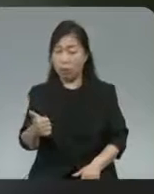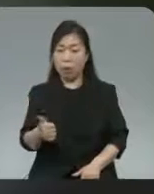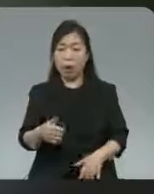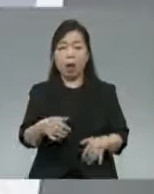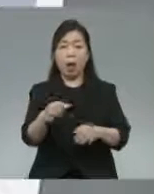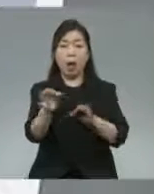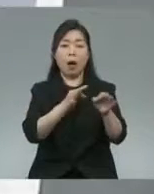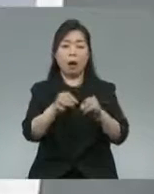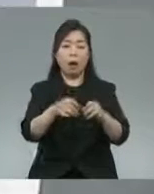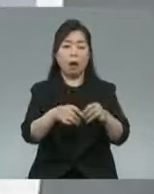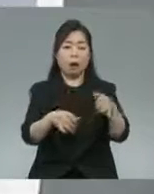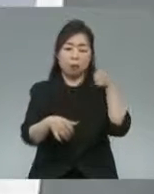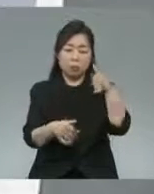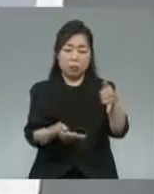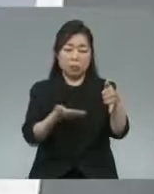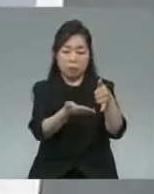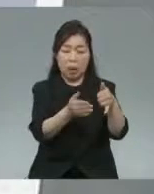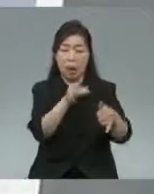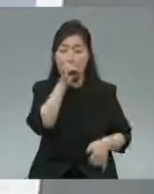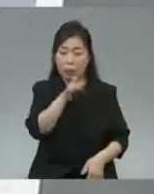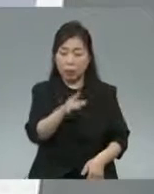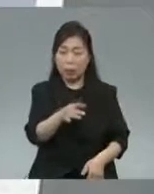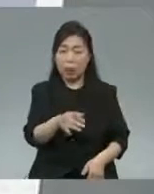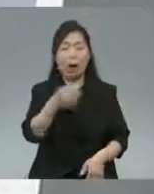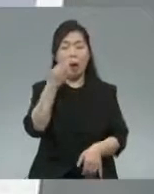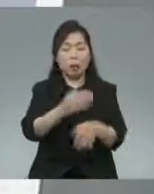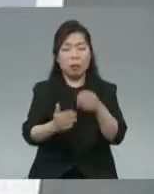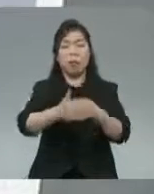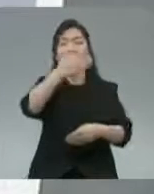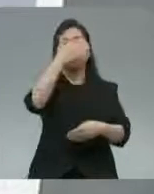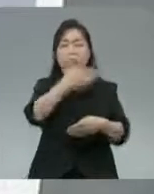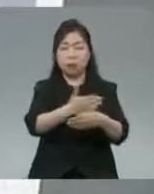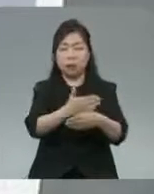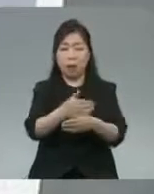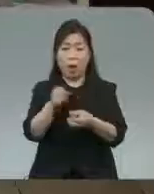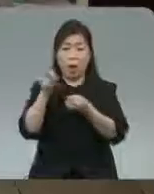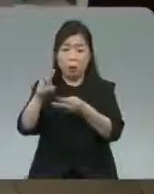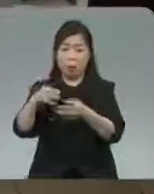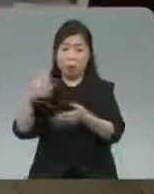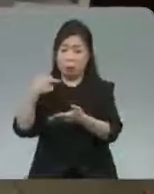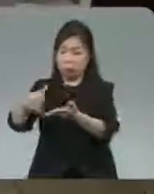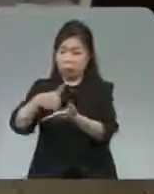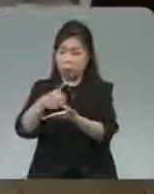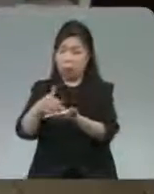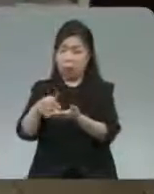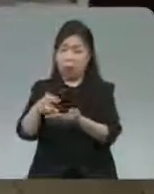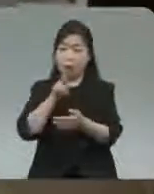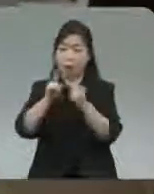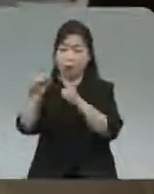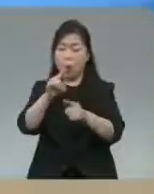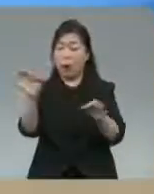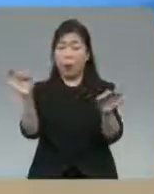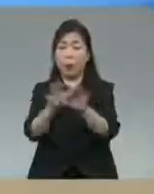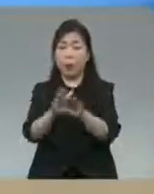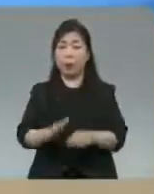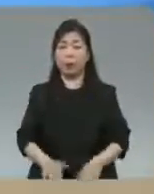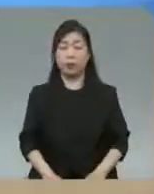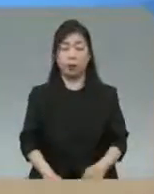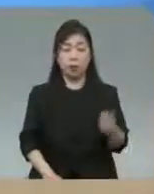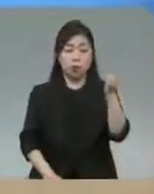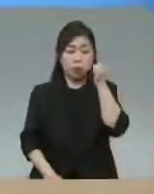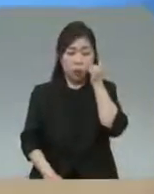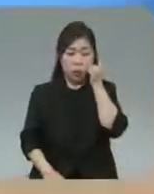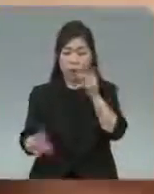tampil di layar seorang pemilik kafe di jinju keong Selatan mengatakan bahwa jaringan internet dan telepon pintar terganggu